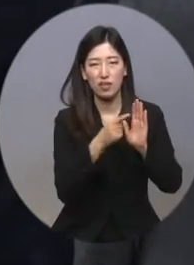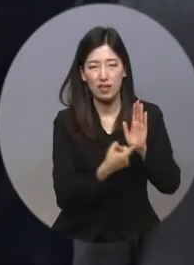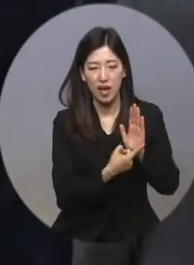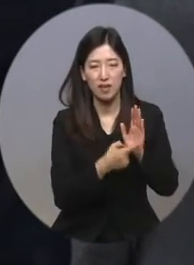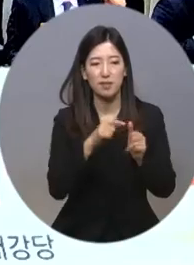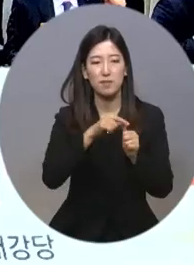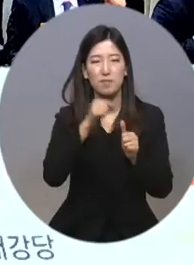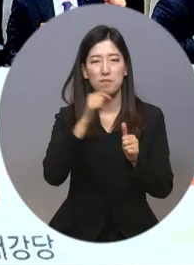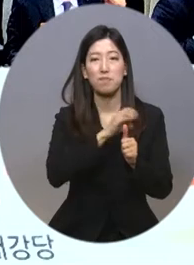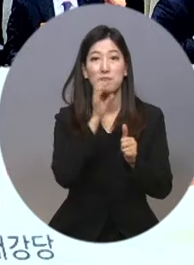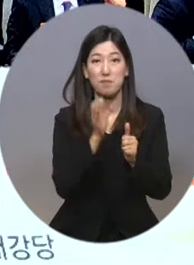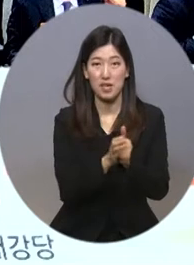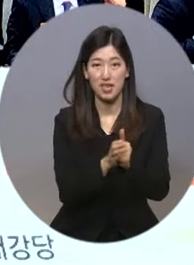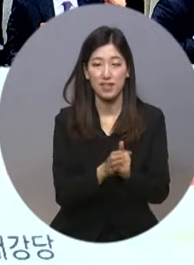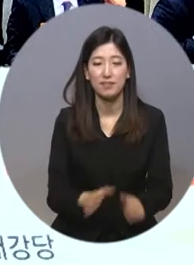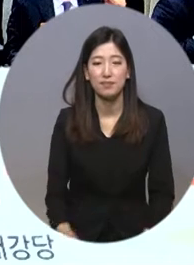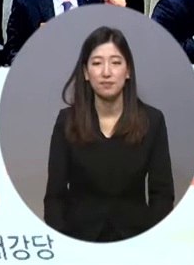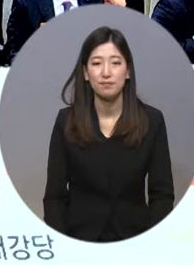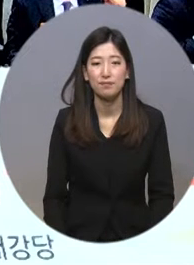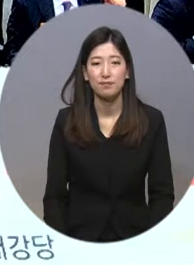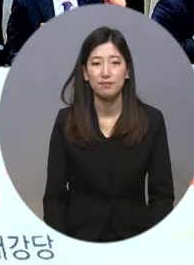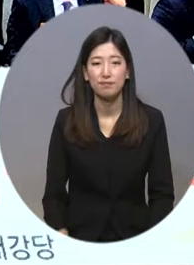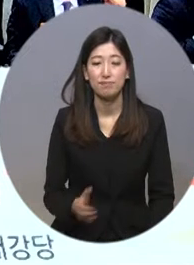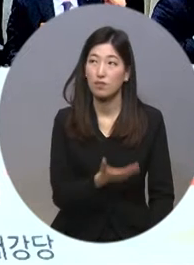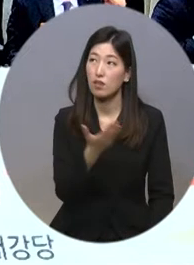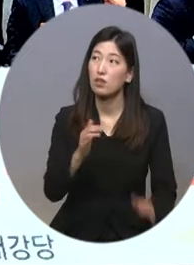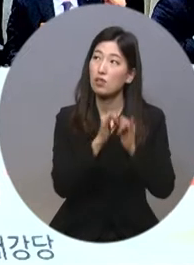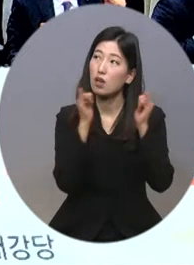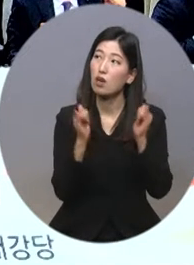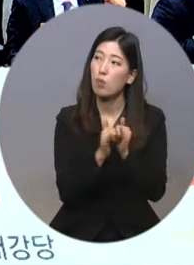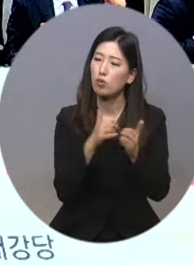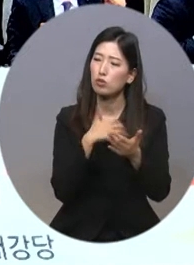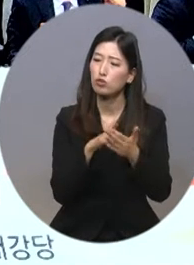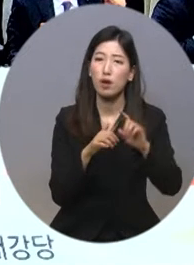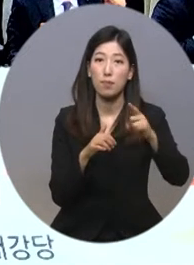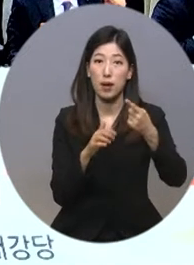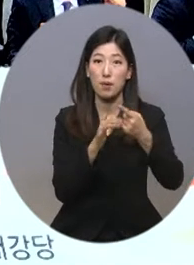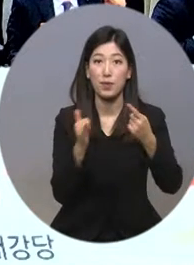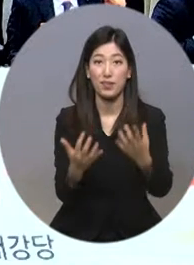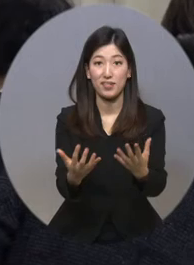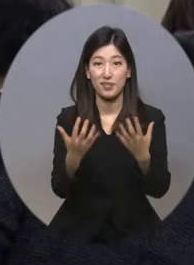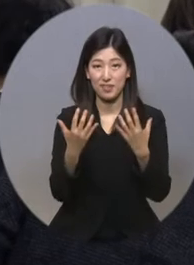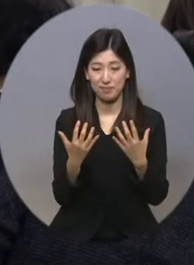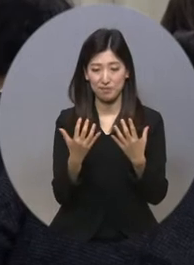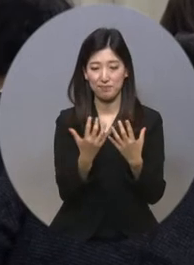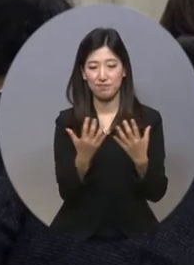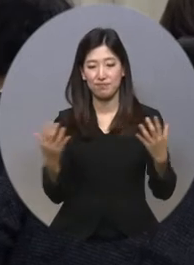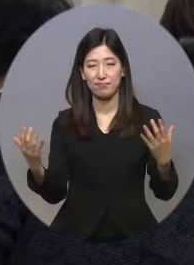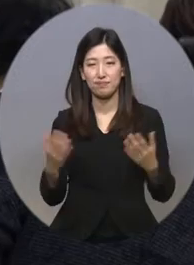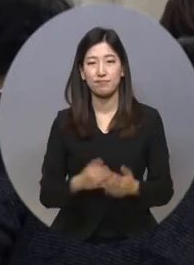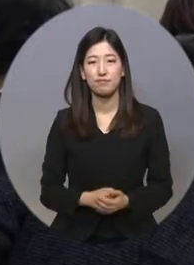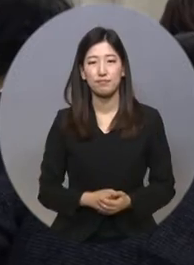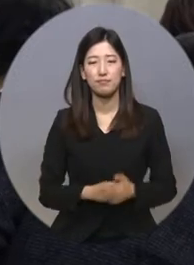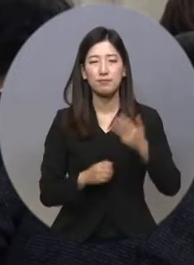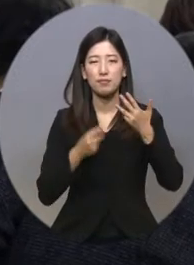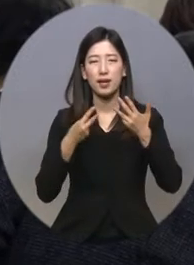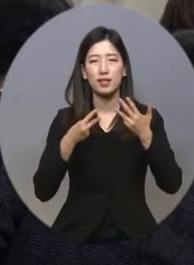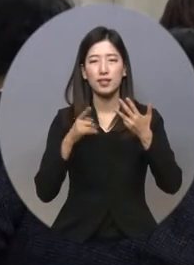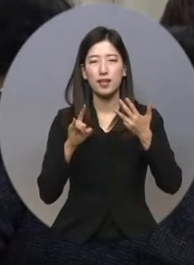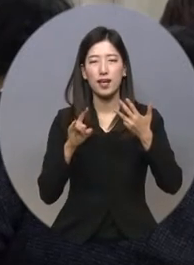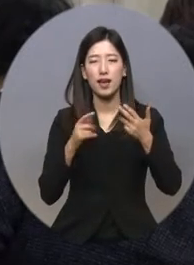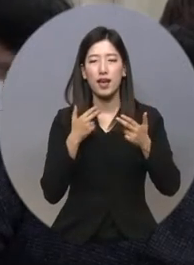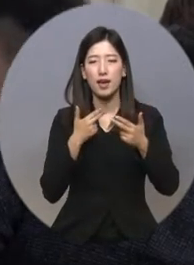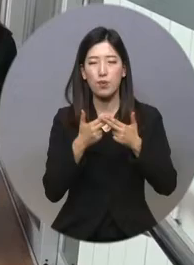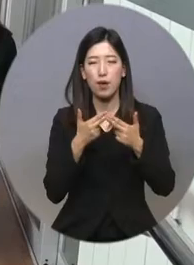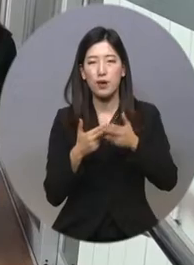첫 임시 총회는 현장에서 일하는 100여명이 사회복지사들이 참석했습니다 제 8대 를 맡는 의정부시 사회복지사협회